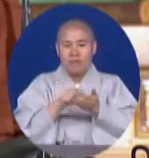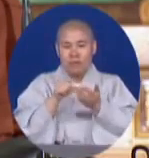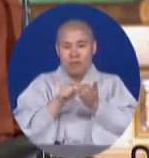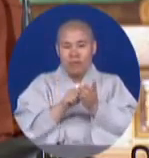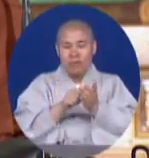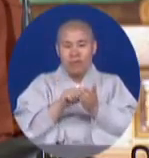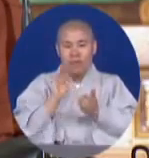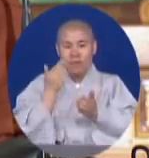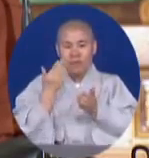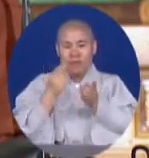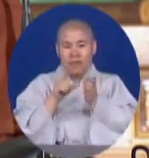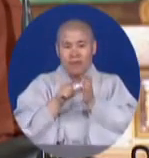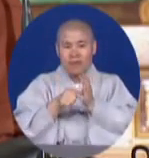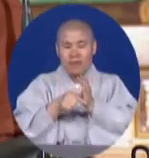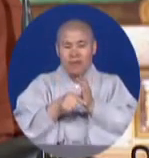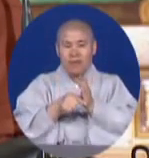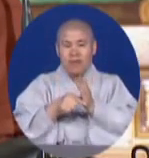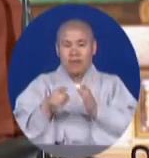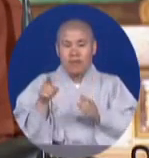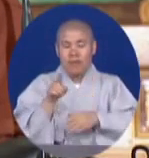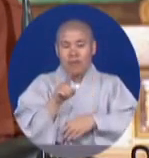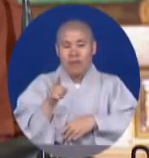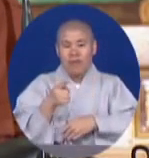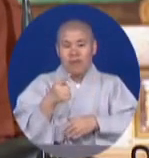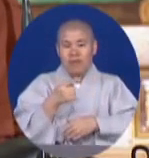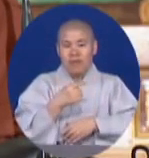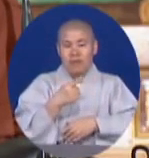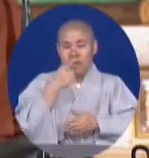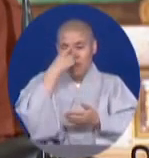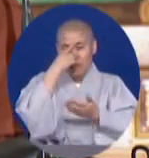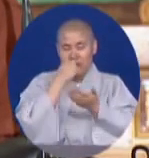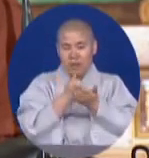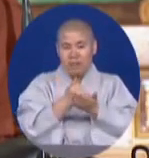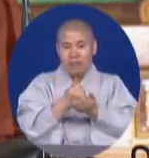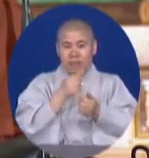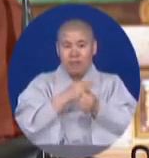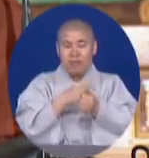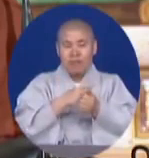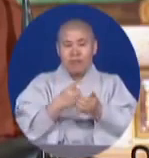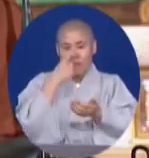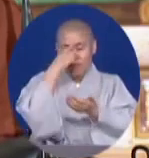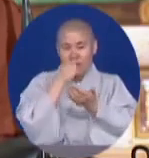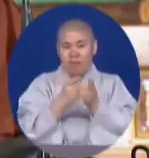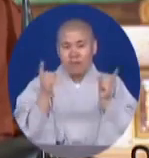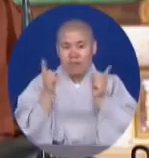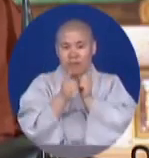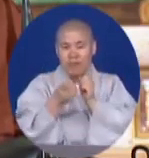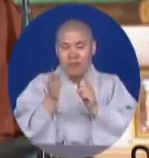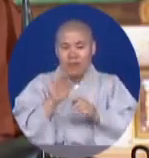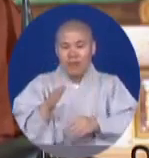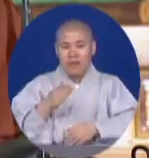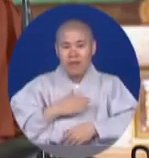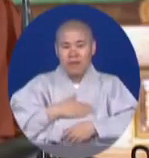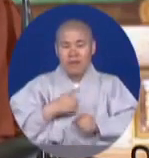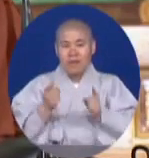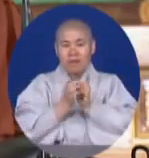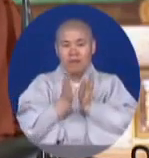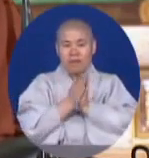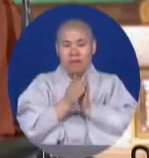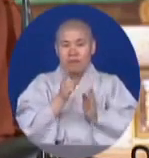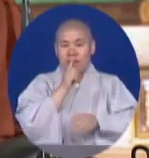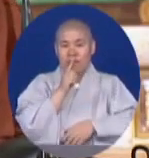어떤 강주 스님을 뵀는데요. 그분이 저한테 무슨 말씀을 하느냐